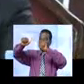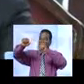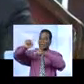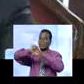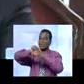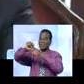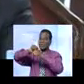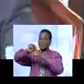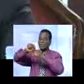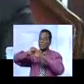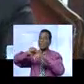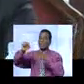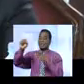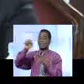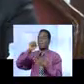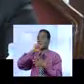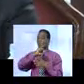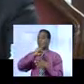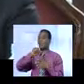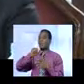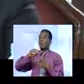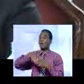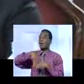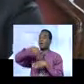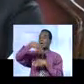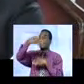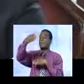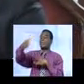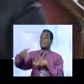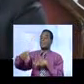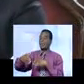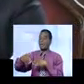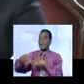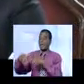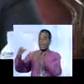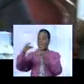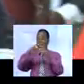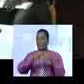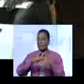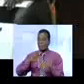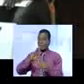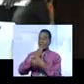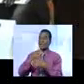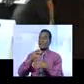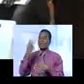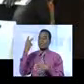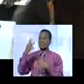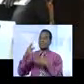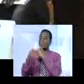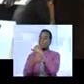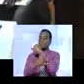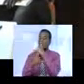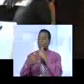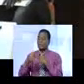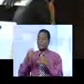et séminaires. Au-delà de la coopération interparlementaire,